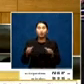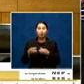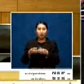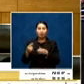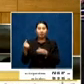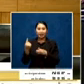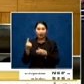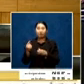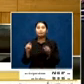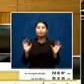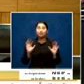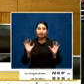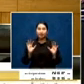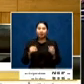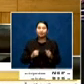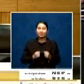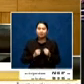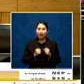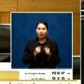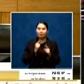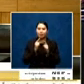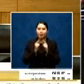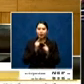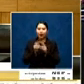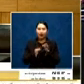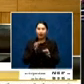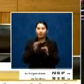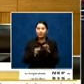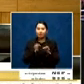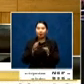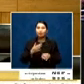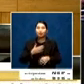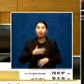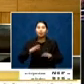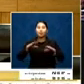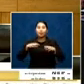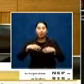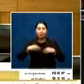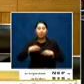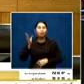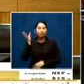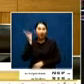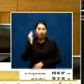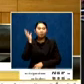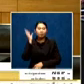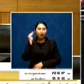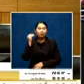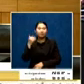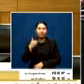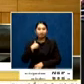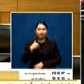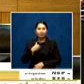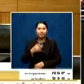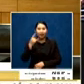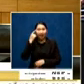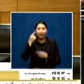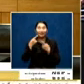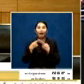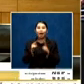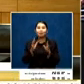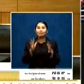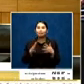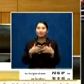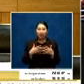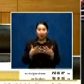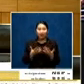นี่เป็นการเข้าสภาครั้งแรกนะ ปราศัยพูดในสภาครั้งแรก ครับแต่ว่า ก่อนหน้านี้มีเสนอชื่อมาแหละ ใช่แล้วก็แต่ว่าก่อนหน้